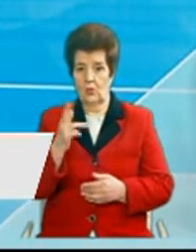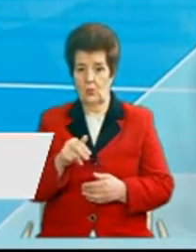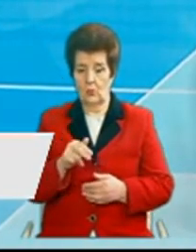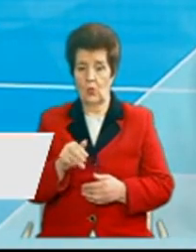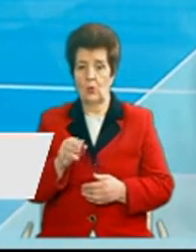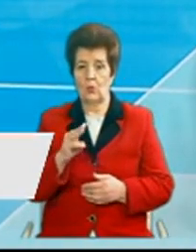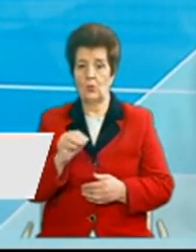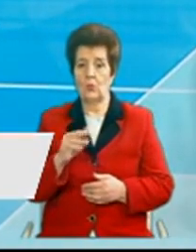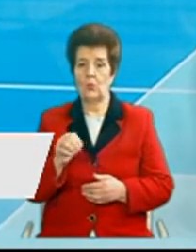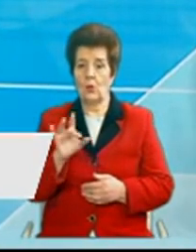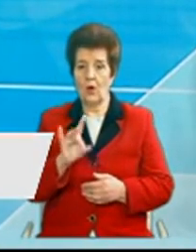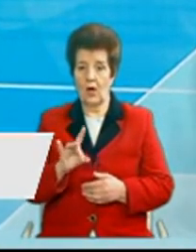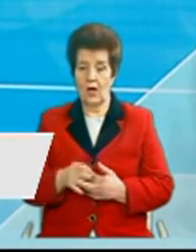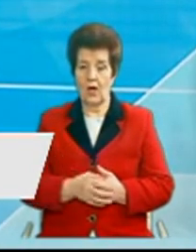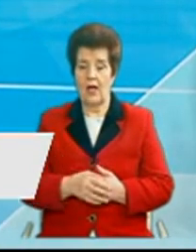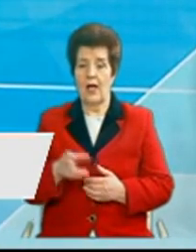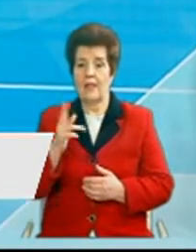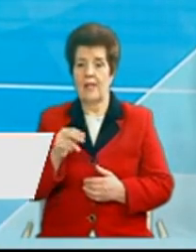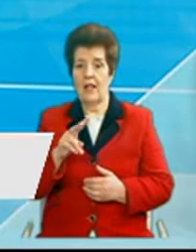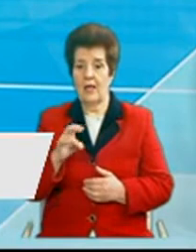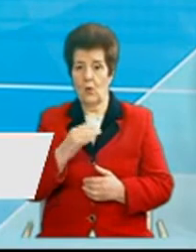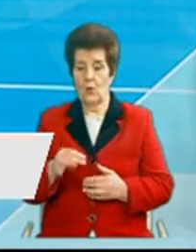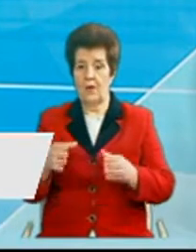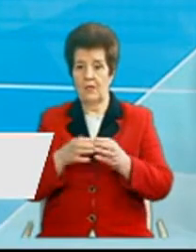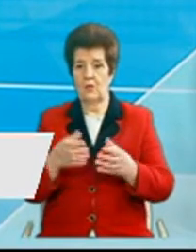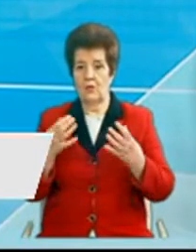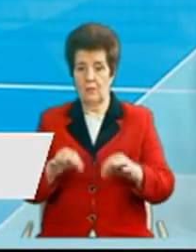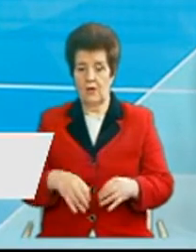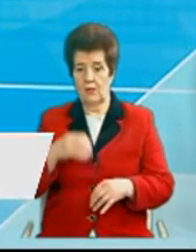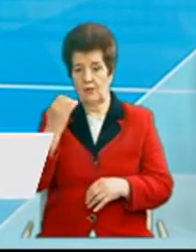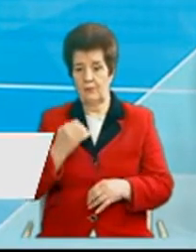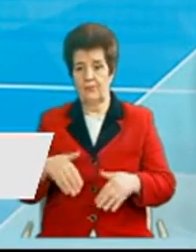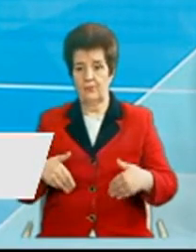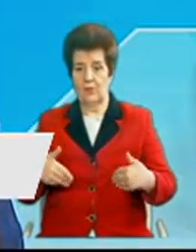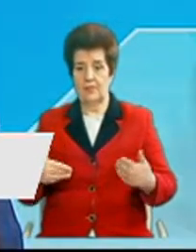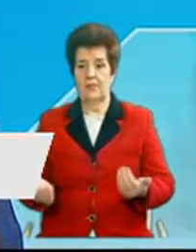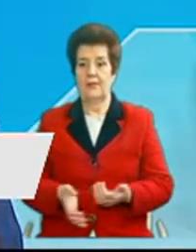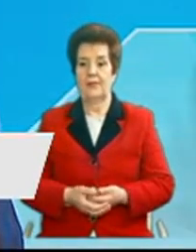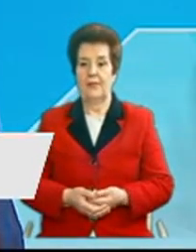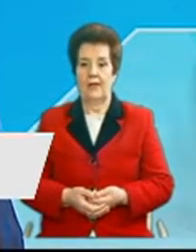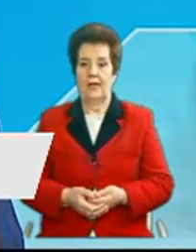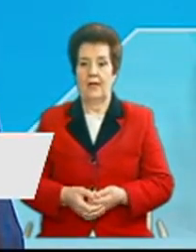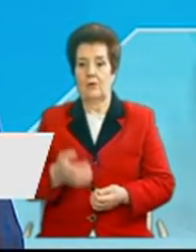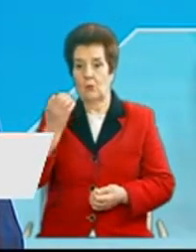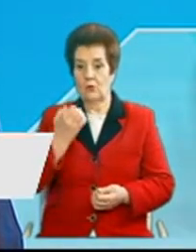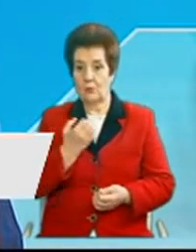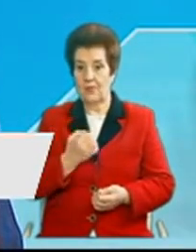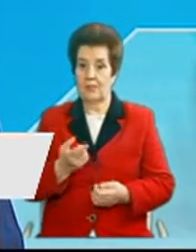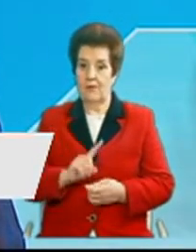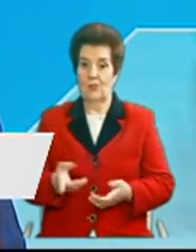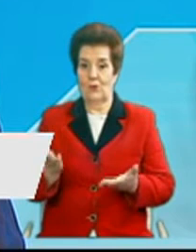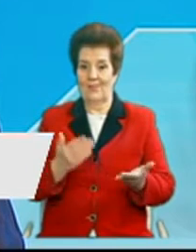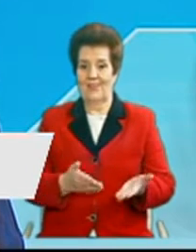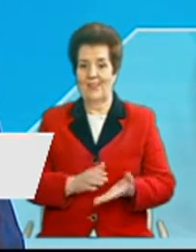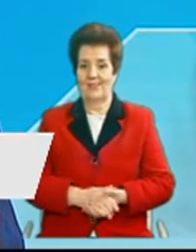Deliu din partea Partidului Liberal Democrat din Moldova. Vă mulțumesc pentru prezență. Bună seara! Bună seara și mulțumesc și eu pentru